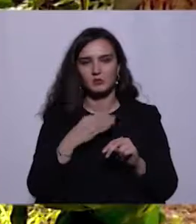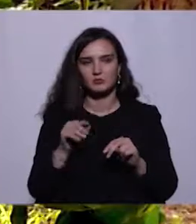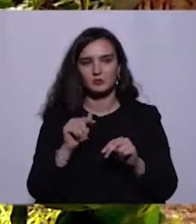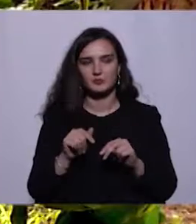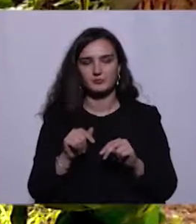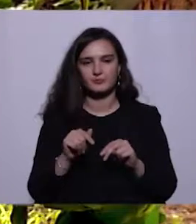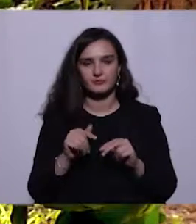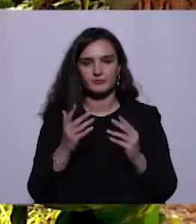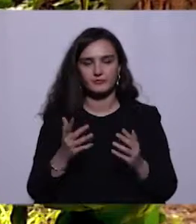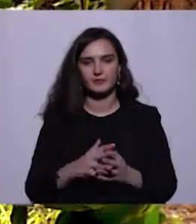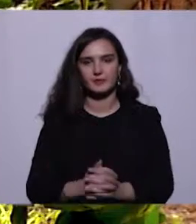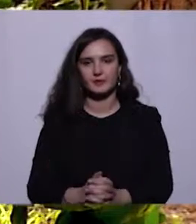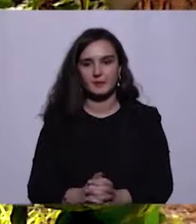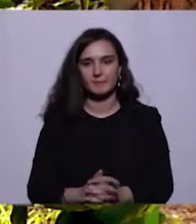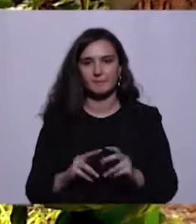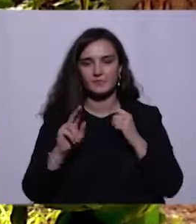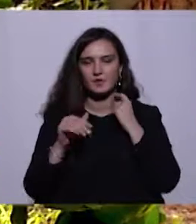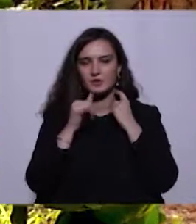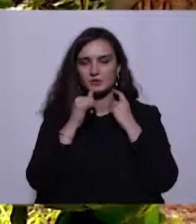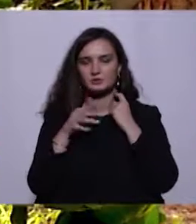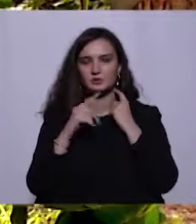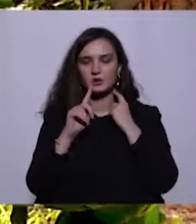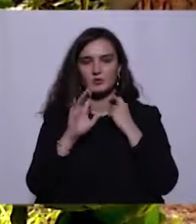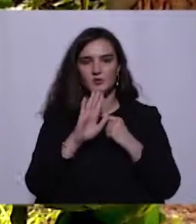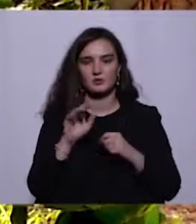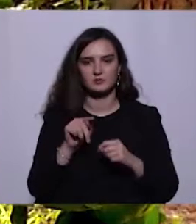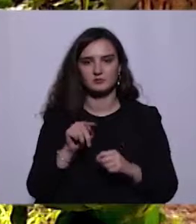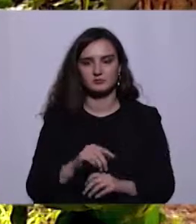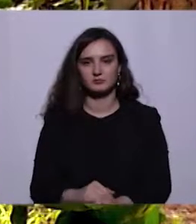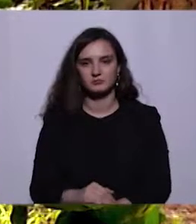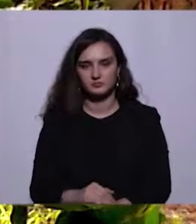უნიკალურმა მეგალითებმა. და არ შემიძლია რომ არ